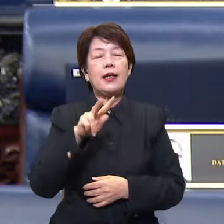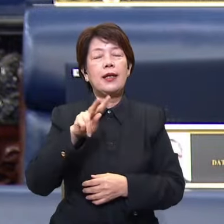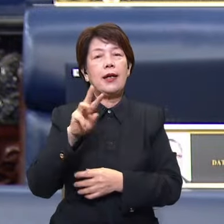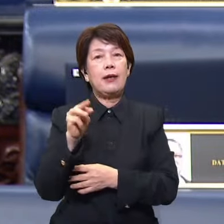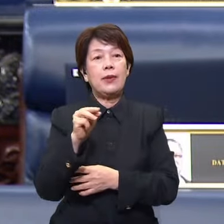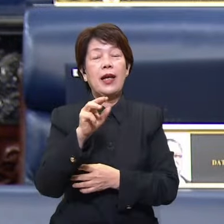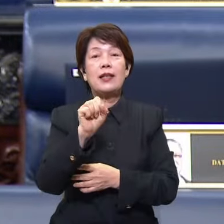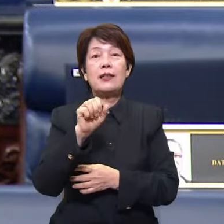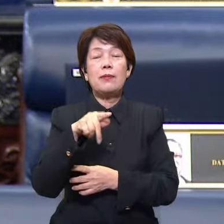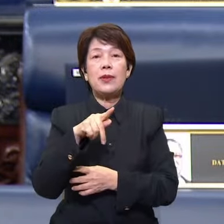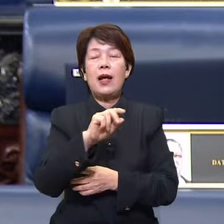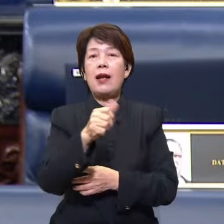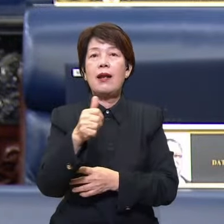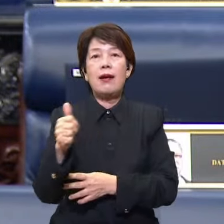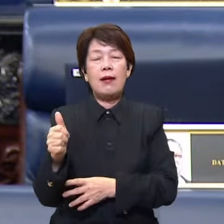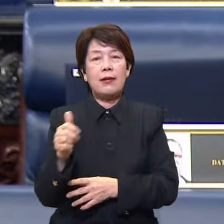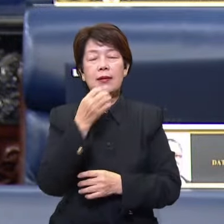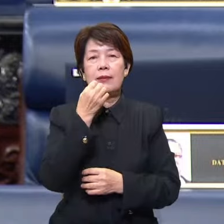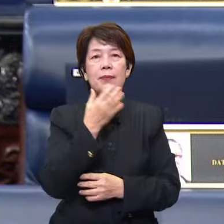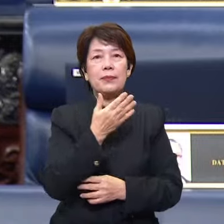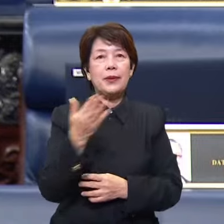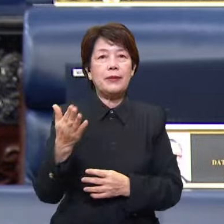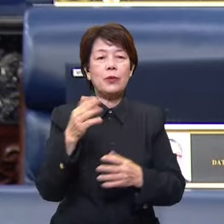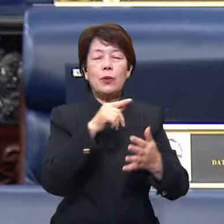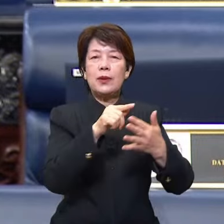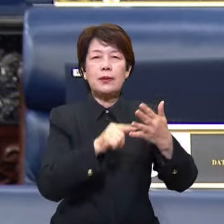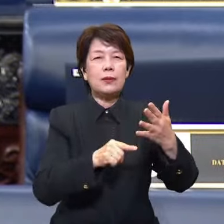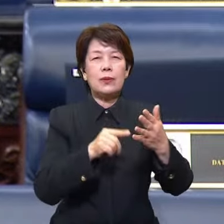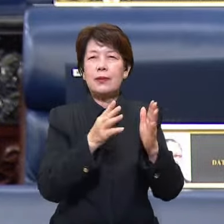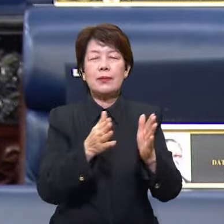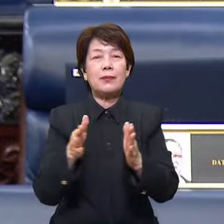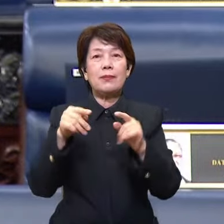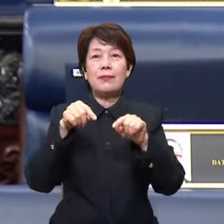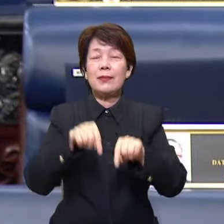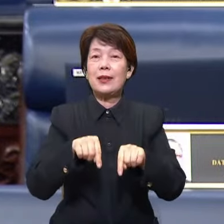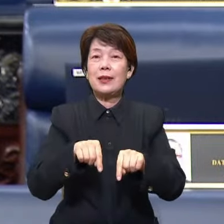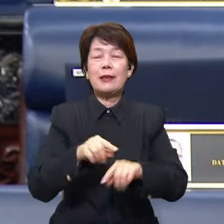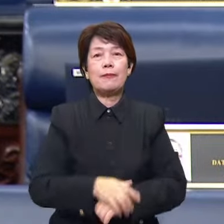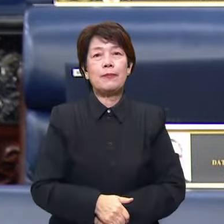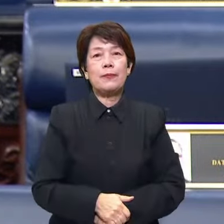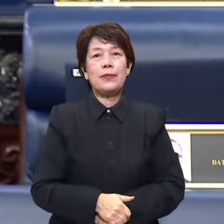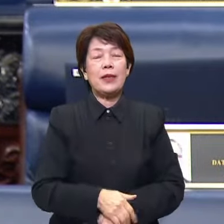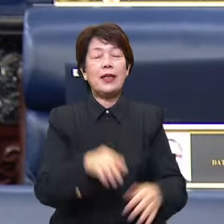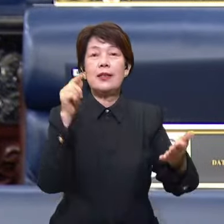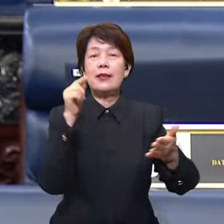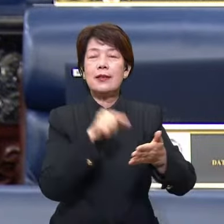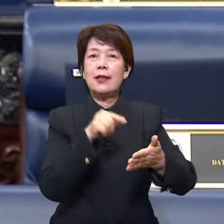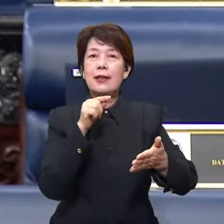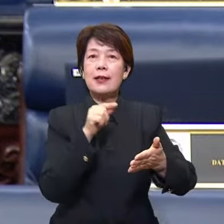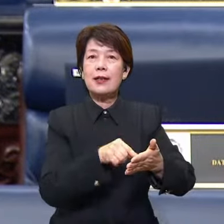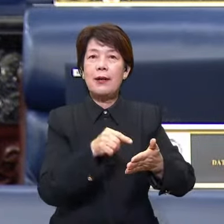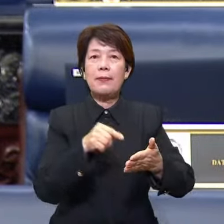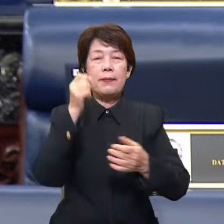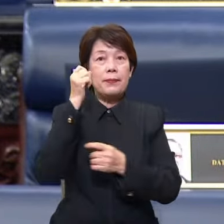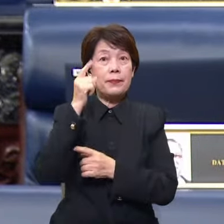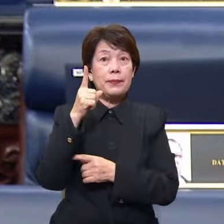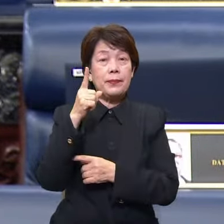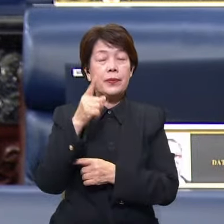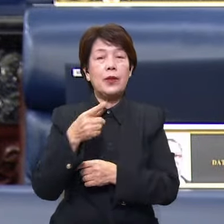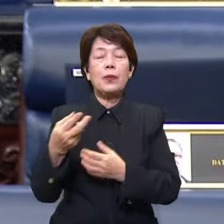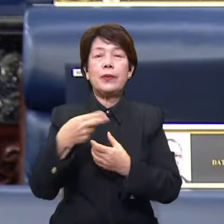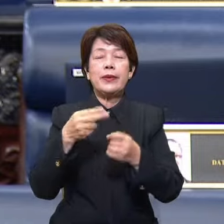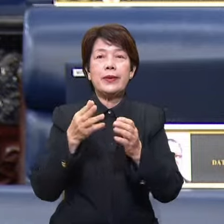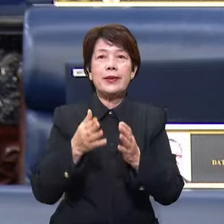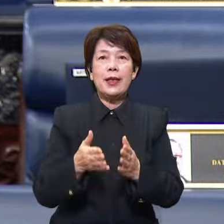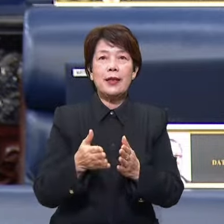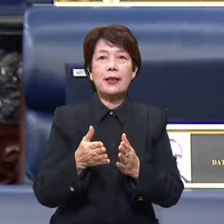yang lain-lain. Semuanya adalah dalam perangkaan dan perancangan kami. Ini akan memahamkan pemegang taruh ataupun the stakeholders, the various